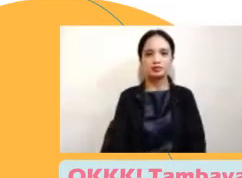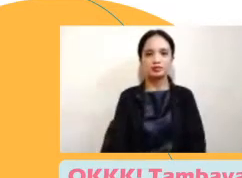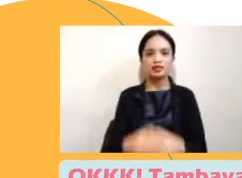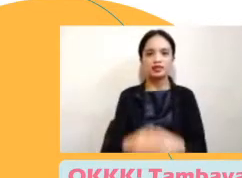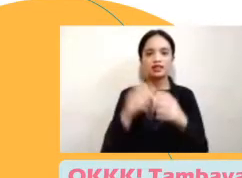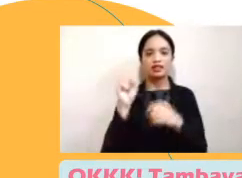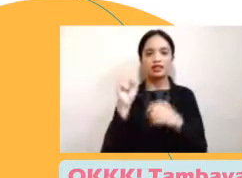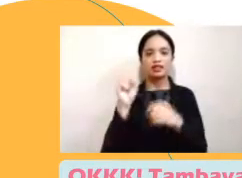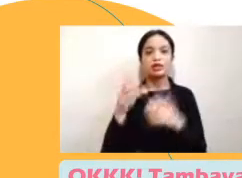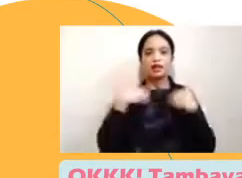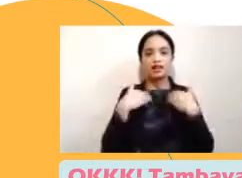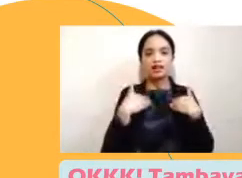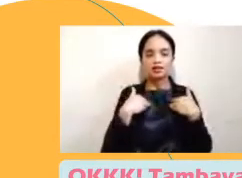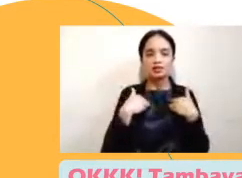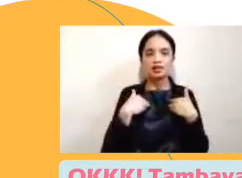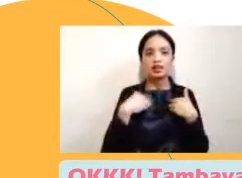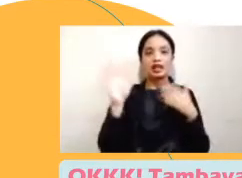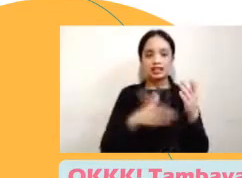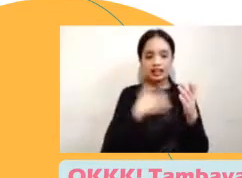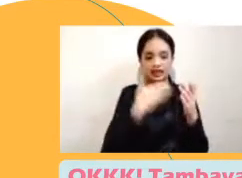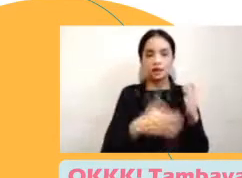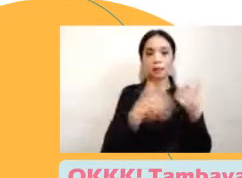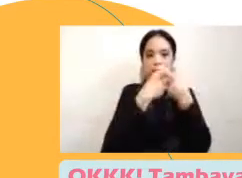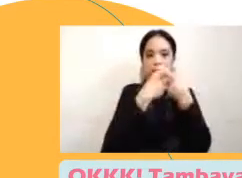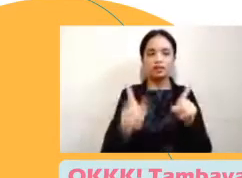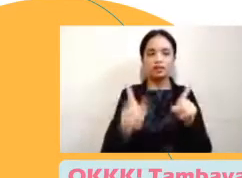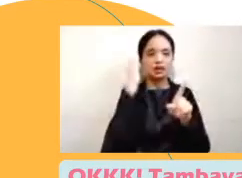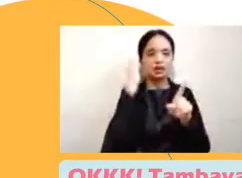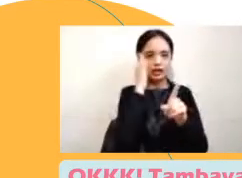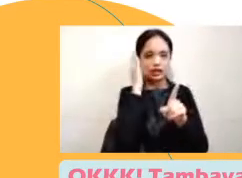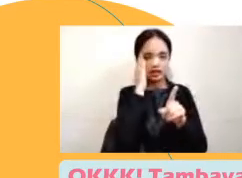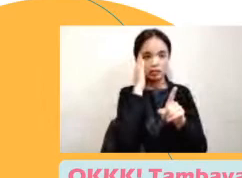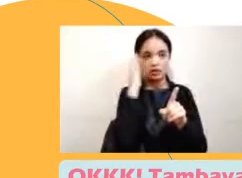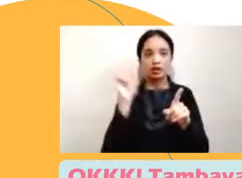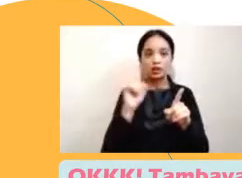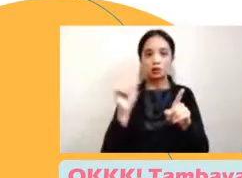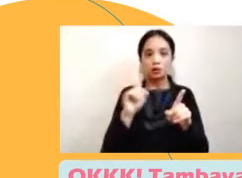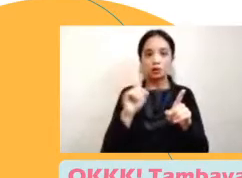may isang kanta pero alam mong